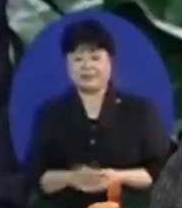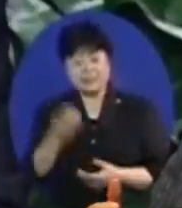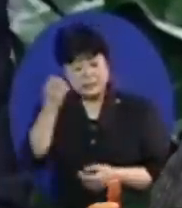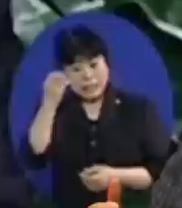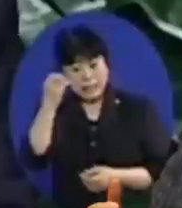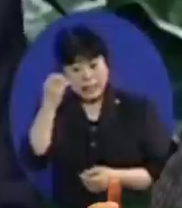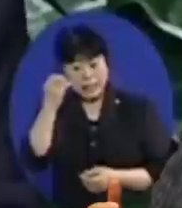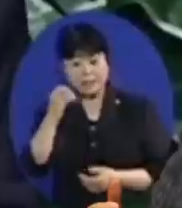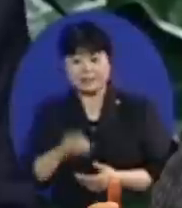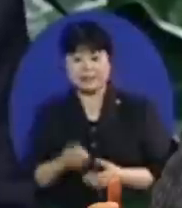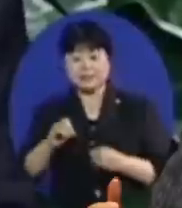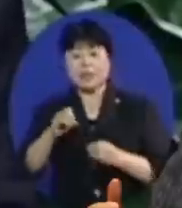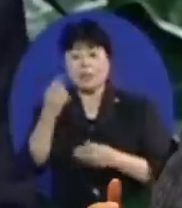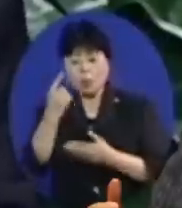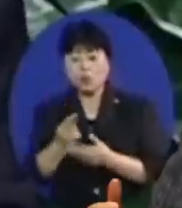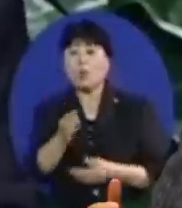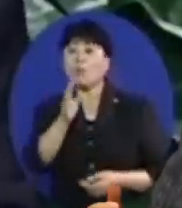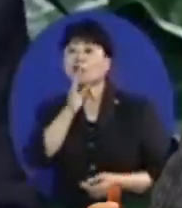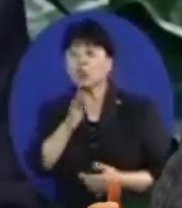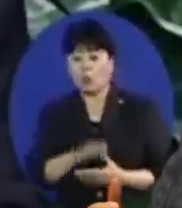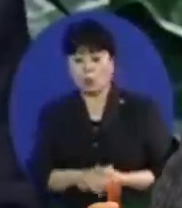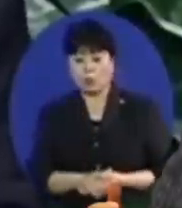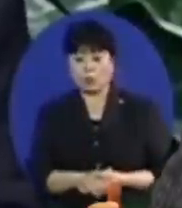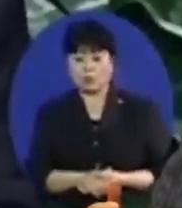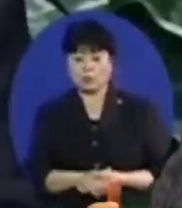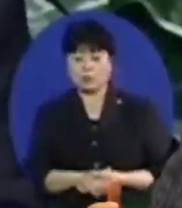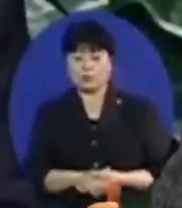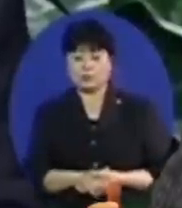이상합니다. 응답 오는 것은 정상적인 것입니다.